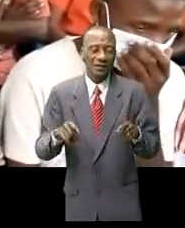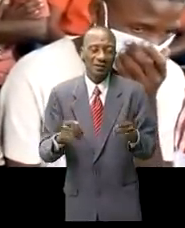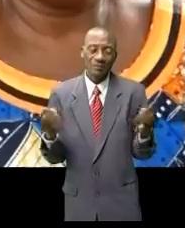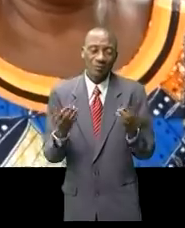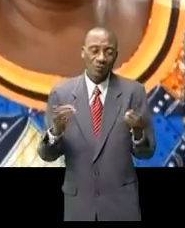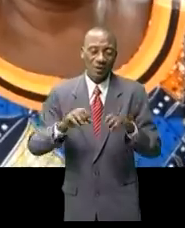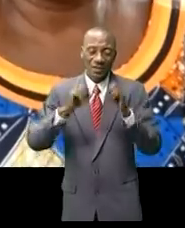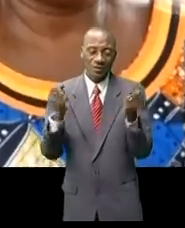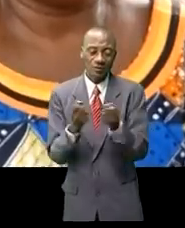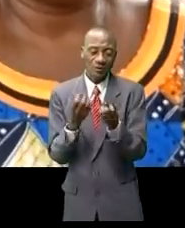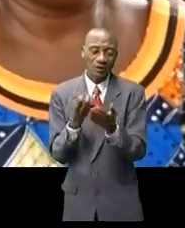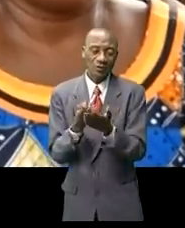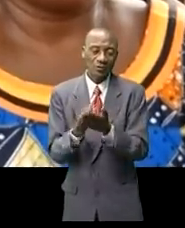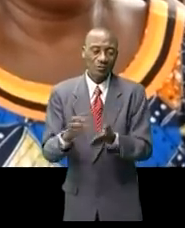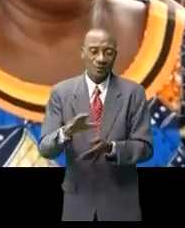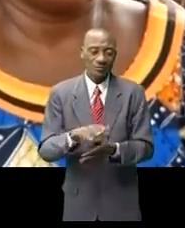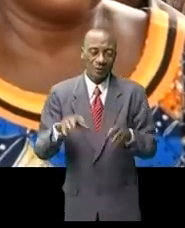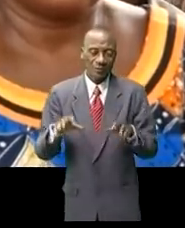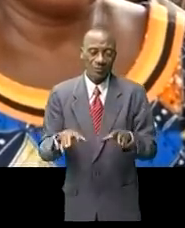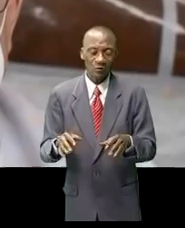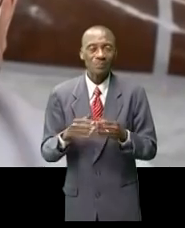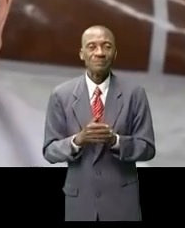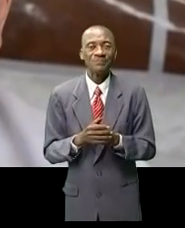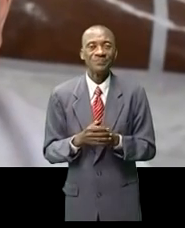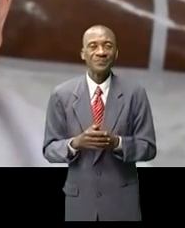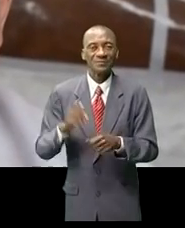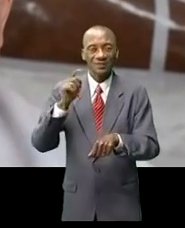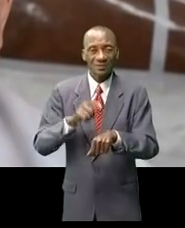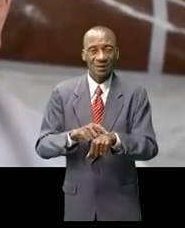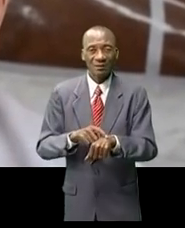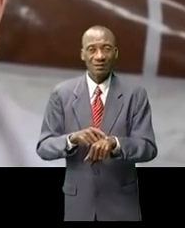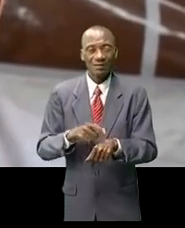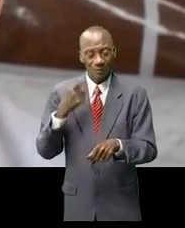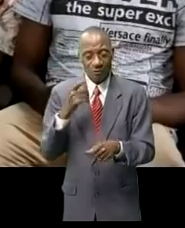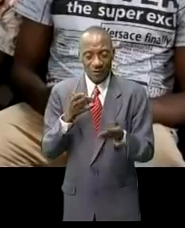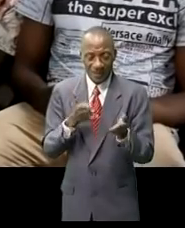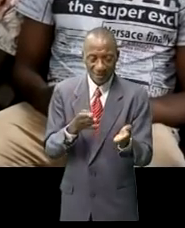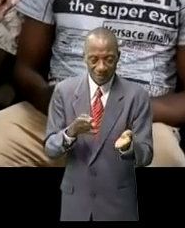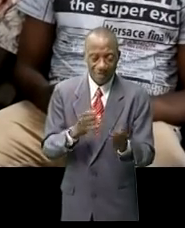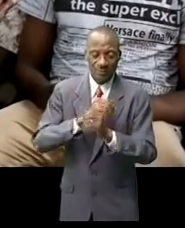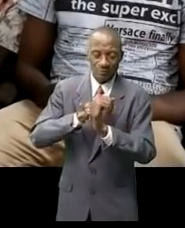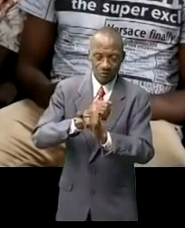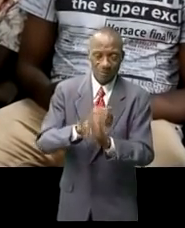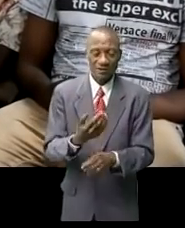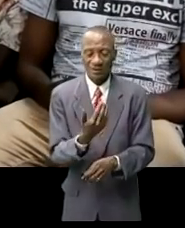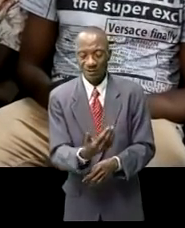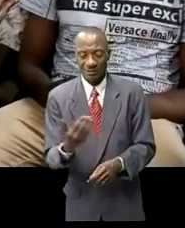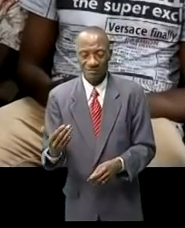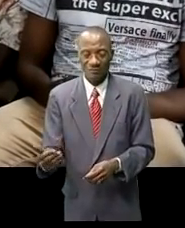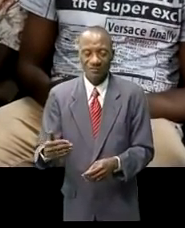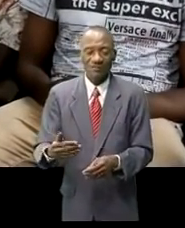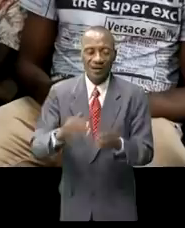pays. L'œuvre de reclassement et de protection des enfants de la rue, ORPR, a acquis